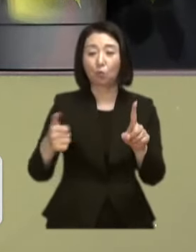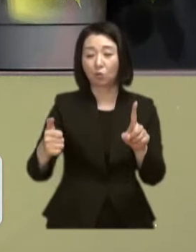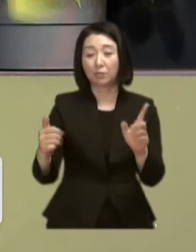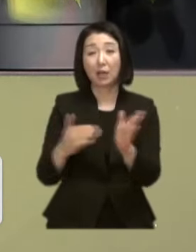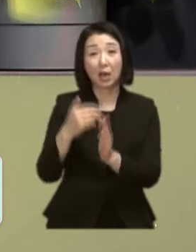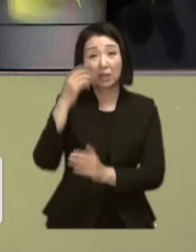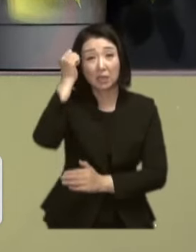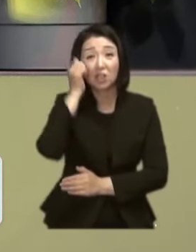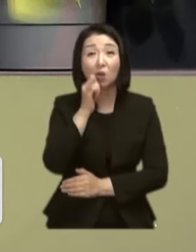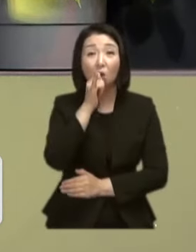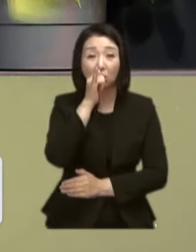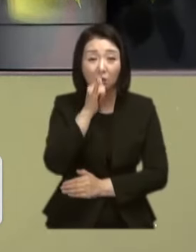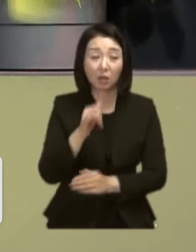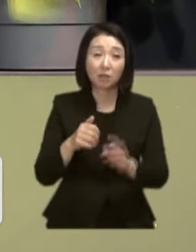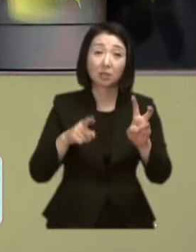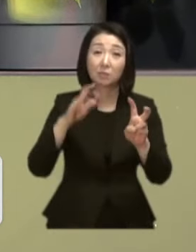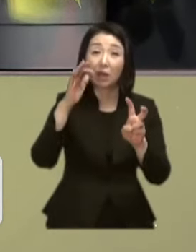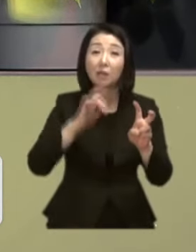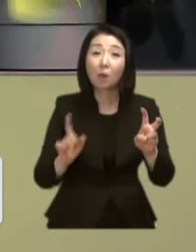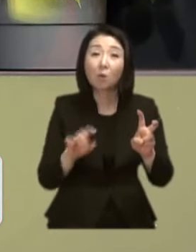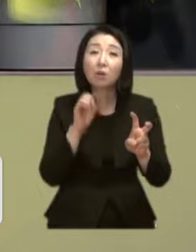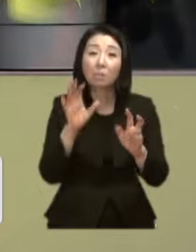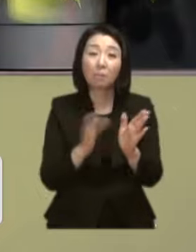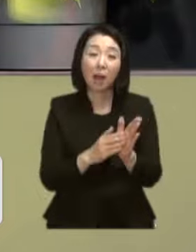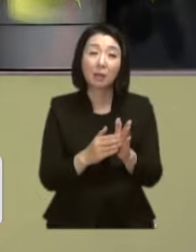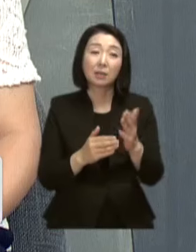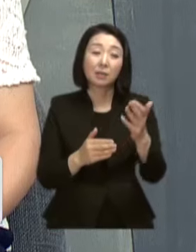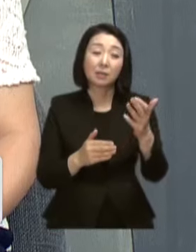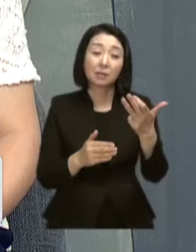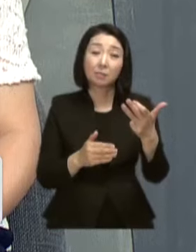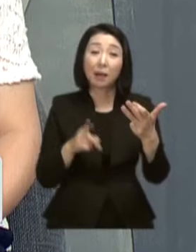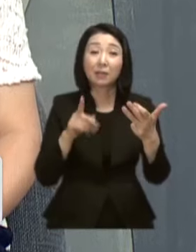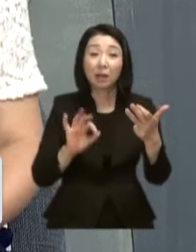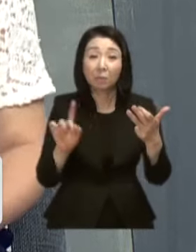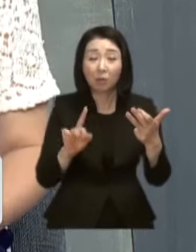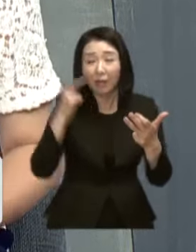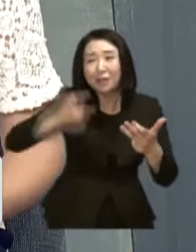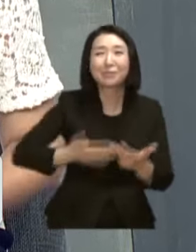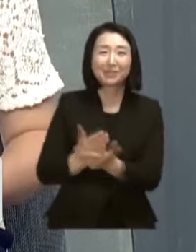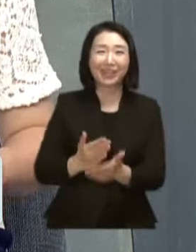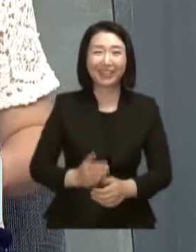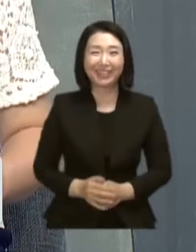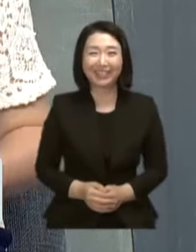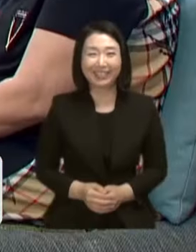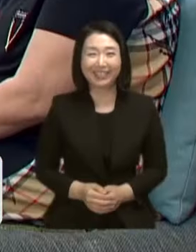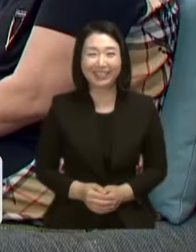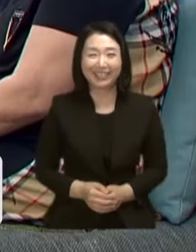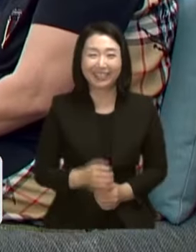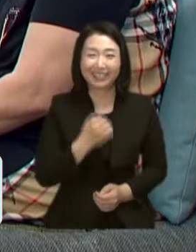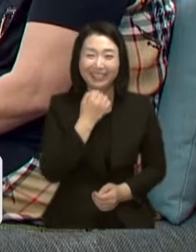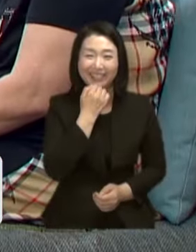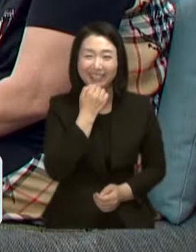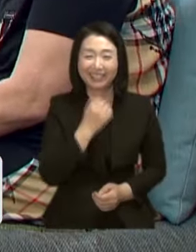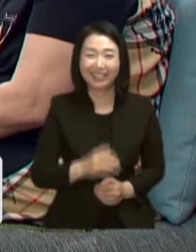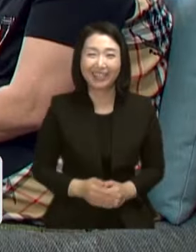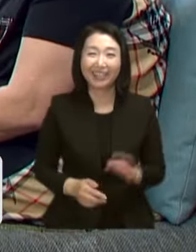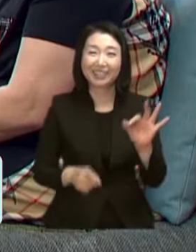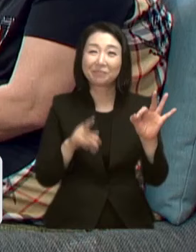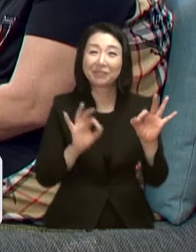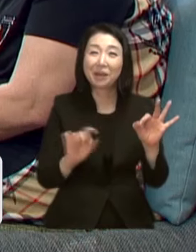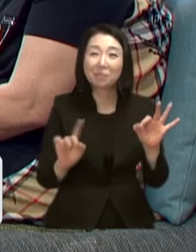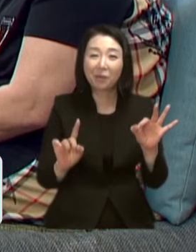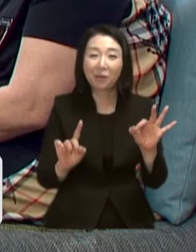예를 들어서 20장이 무슨 내용이 있지 그럼 얘기하고 18장 얘기해봐. 저한테 묻지 마. 그래서 뭐 10장 얘기해봐. 그럼